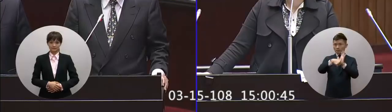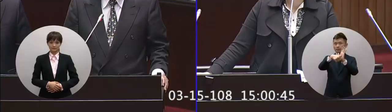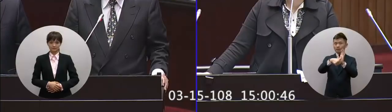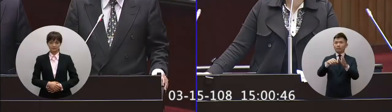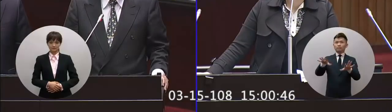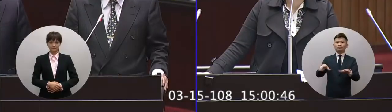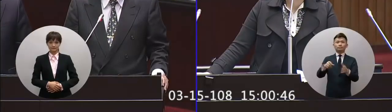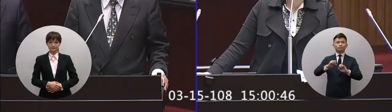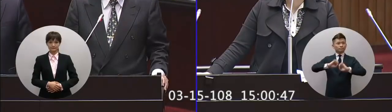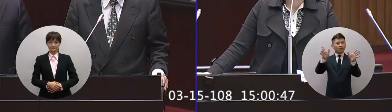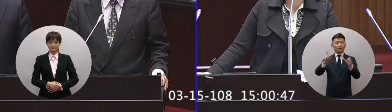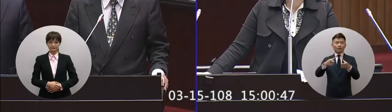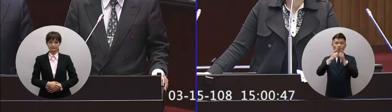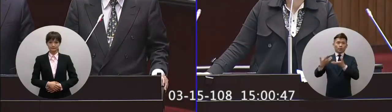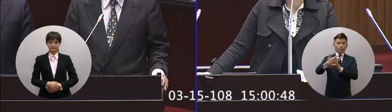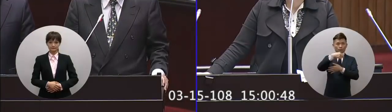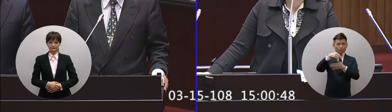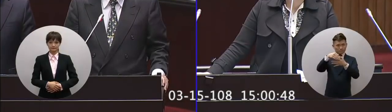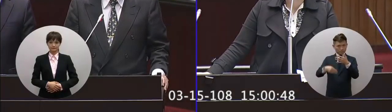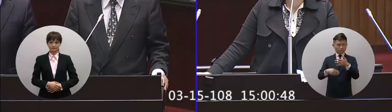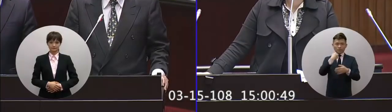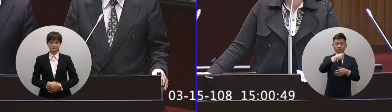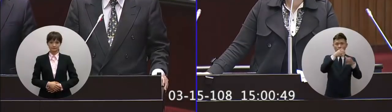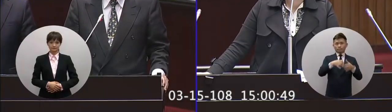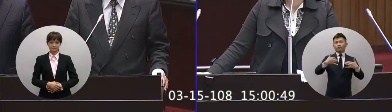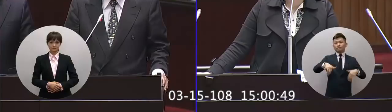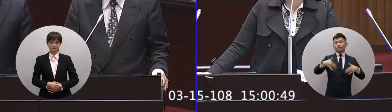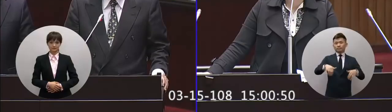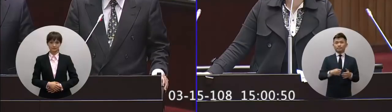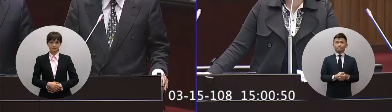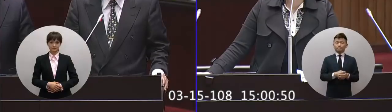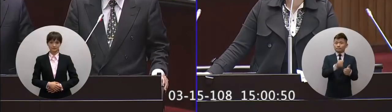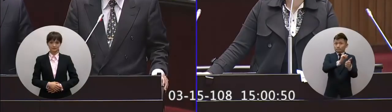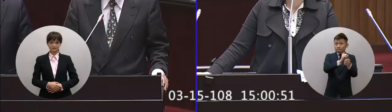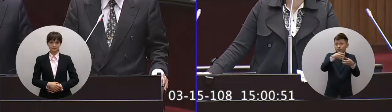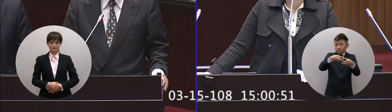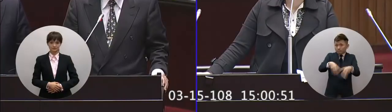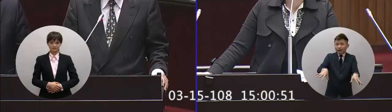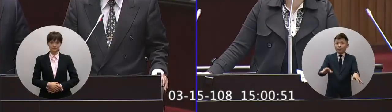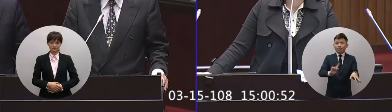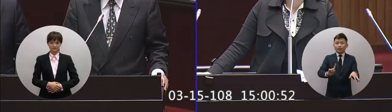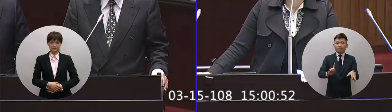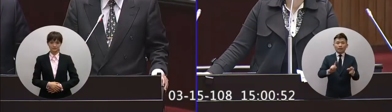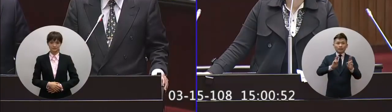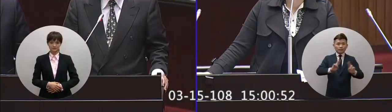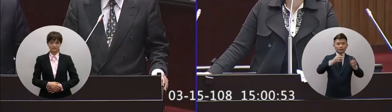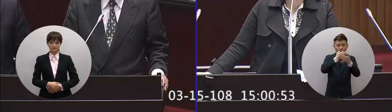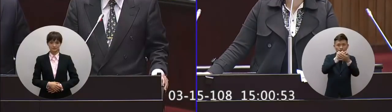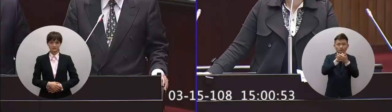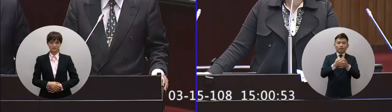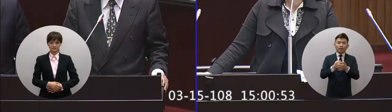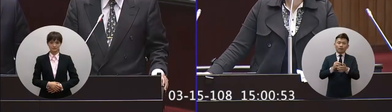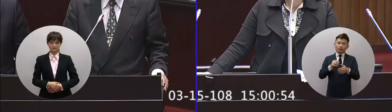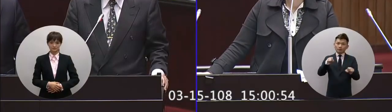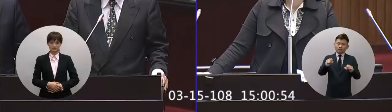制，可是我们台湾回收机制都没有建立起来，造成了我们现在要推动能源政策推动不起